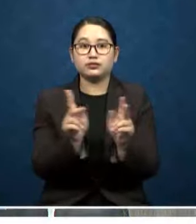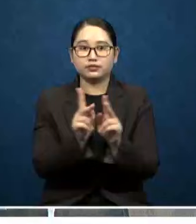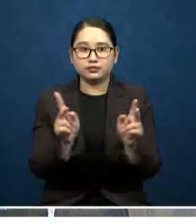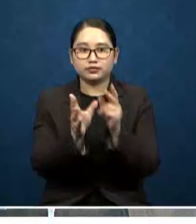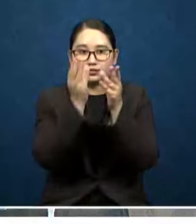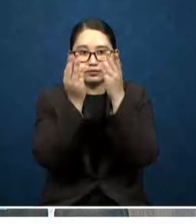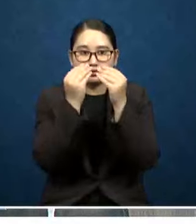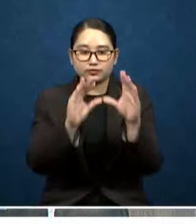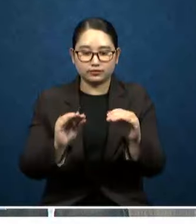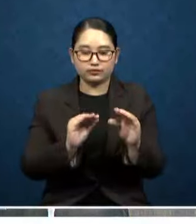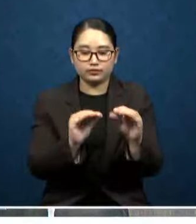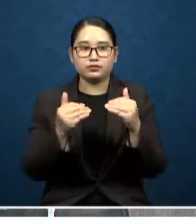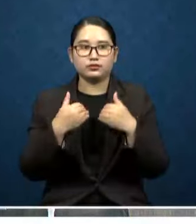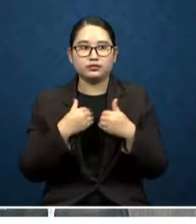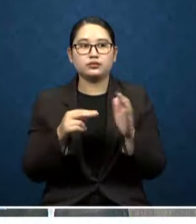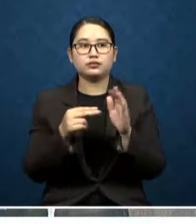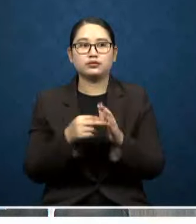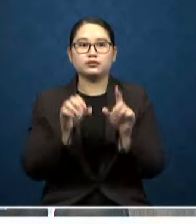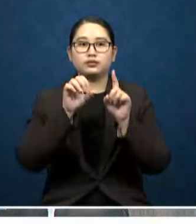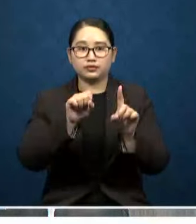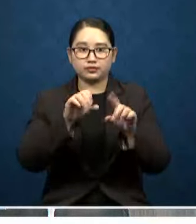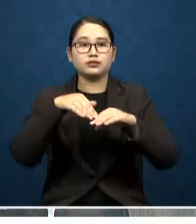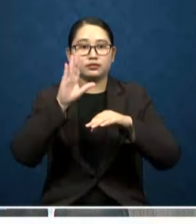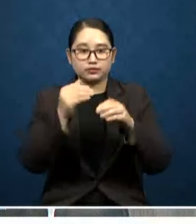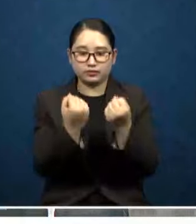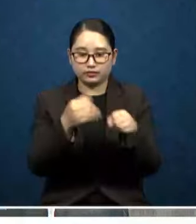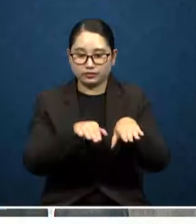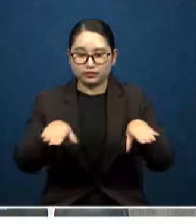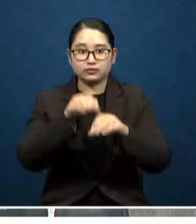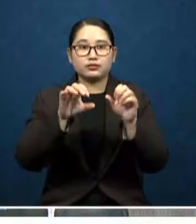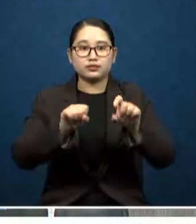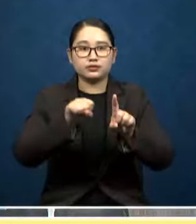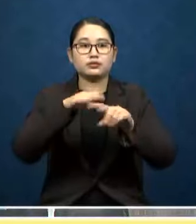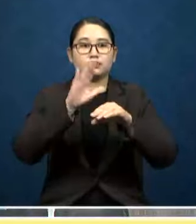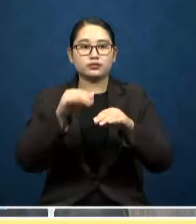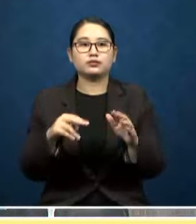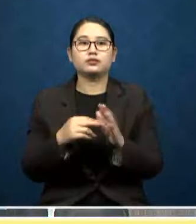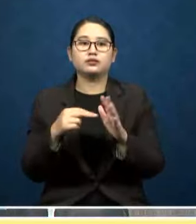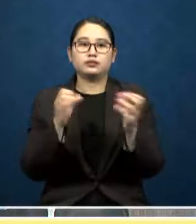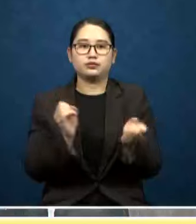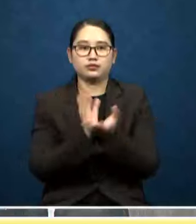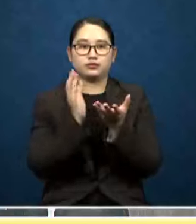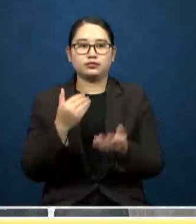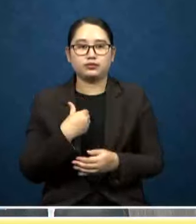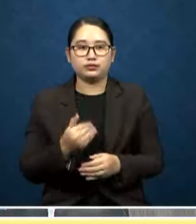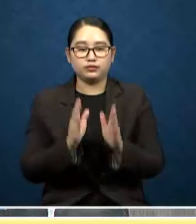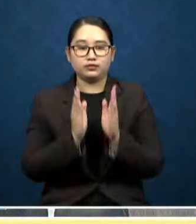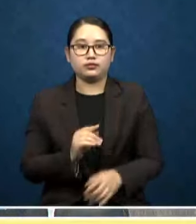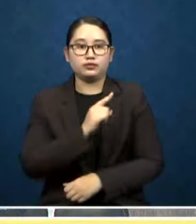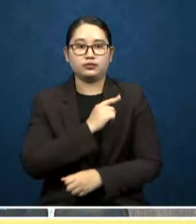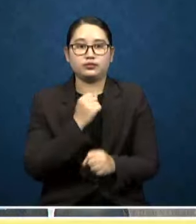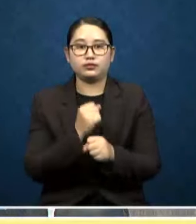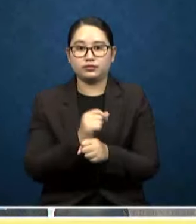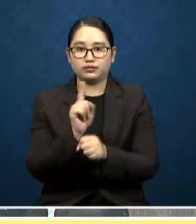แหละเป็นแสนแสนคันความเสียหายก็ไปตกอยู่ที่นั่นอยู่ในความรับผิดชอบของ